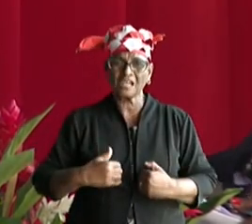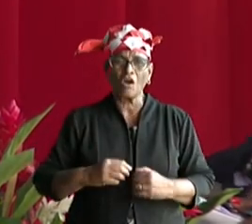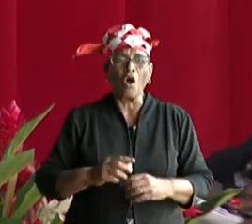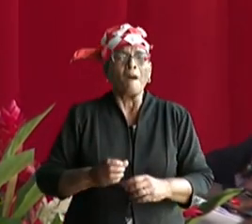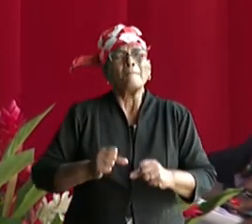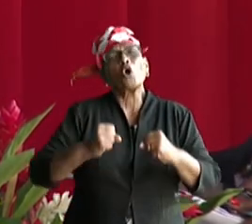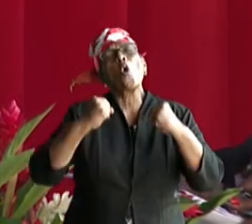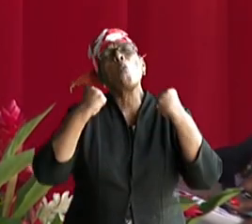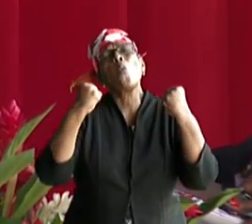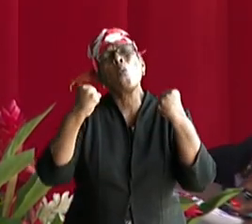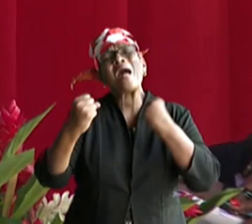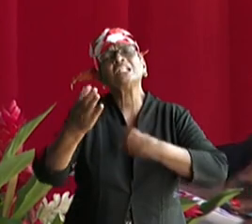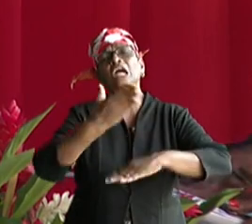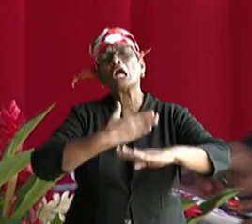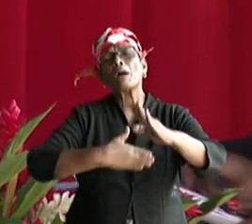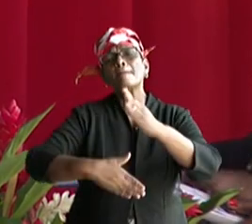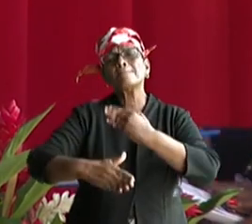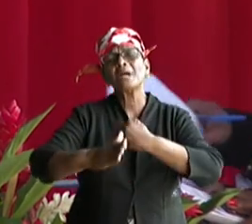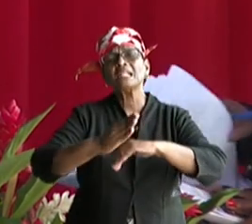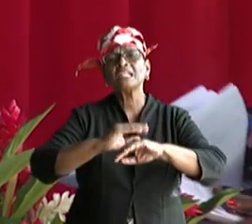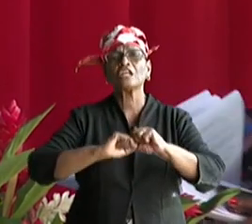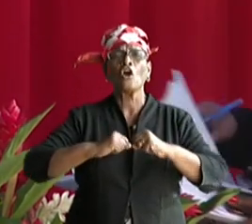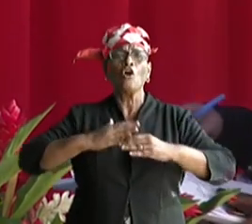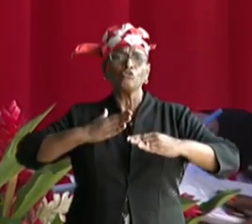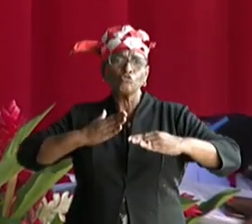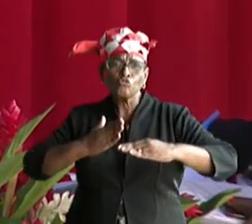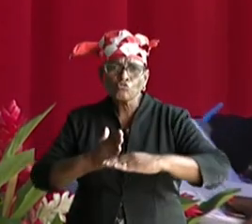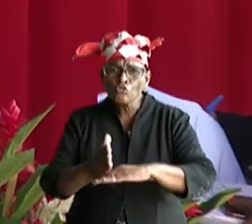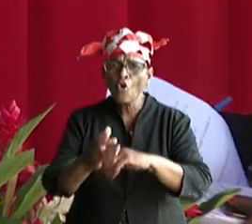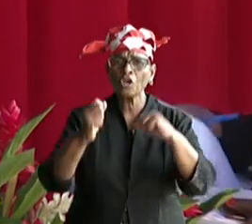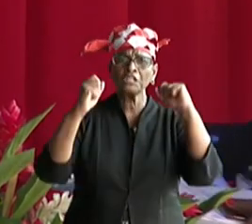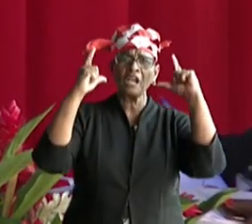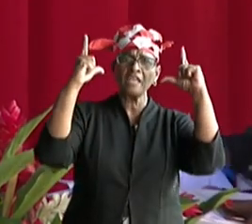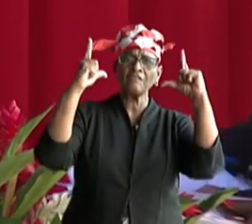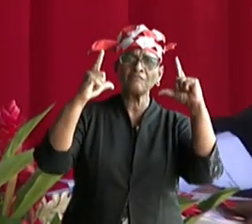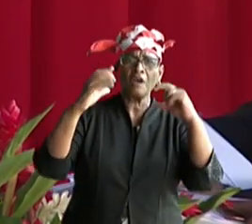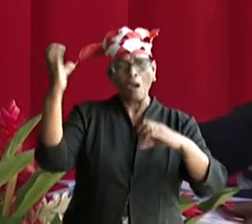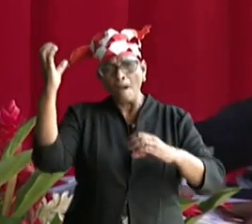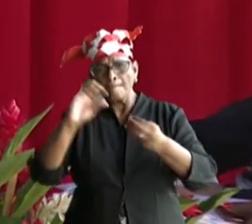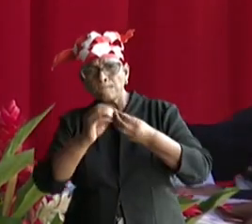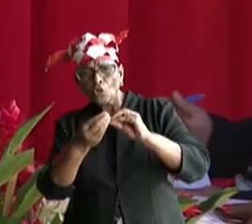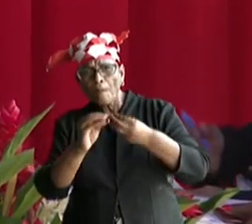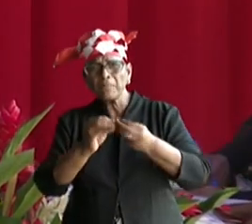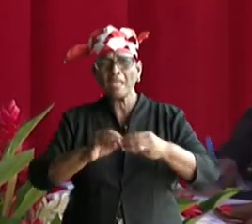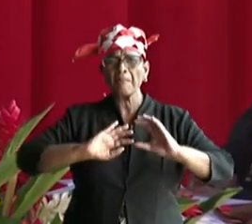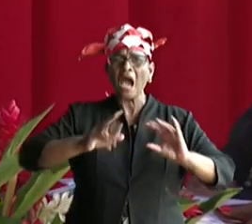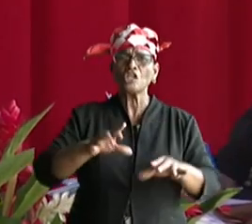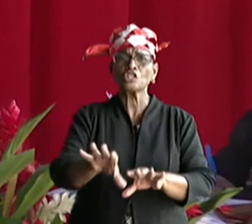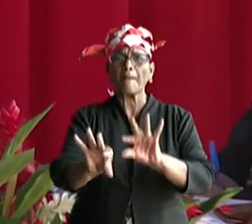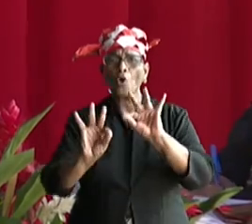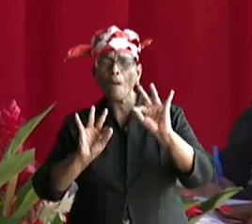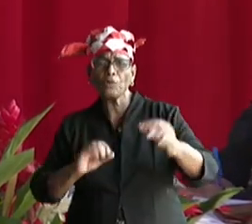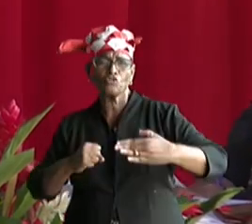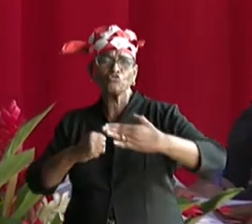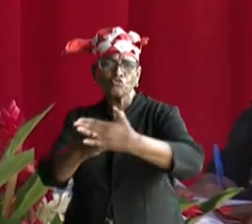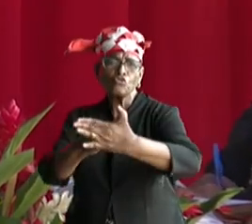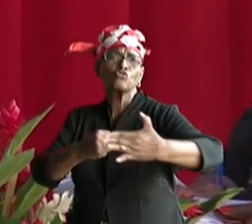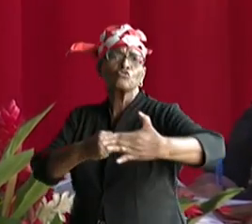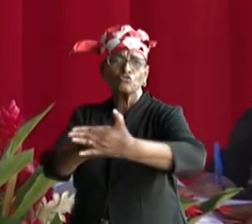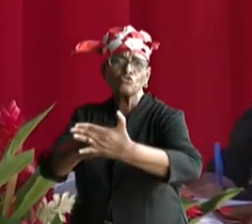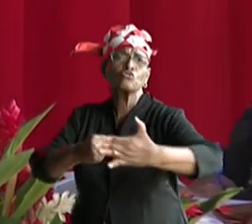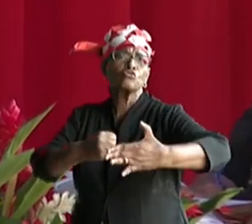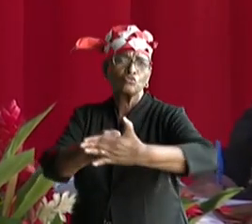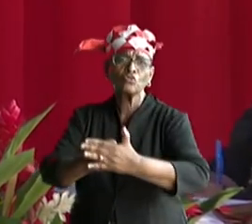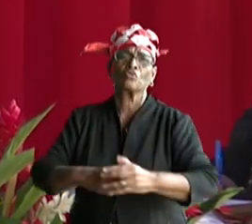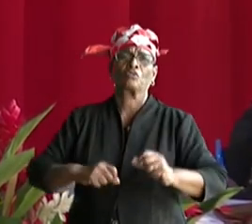wonderbaarlijke wijze weten te overleven van alle strubbelingen en ontwikkelingsproblemen het hoofd weten te